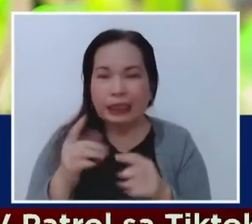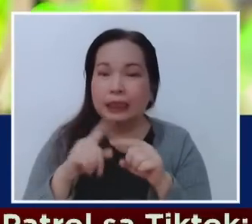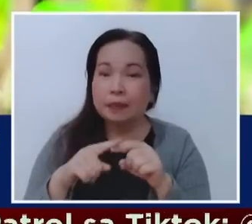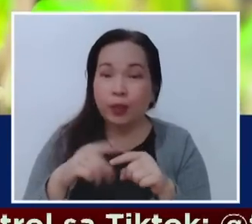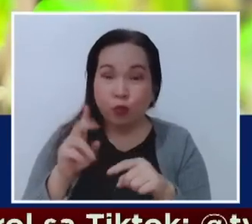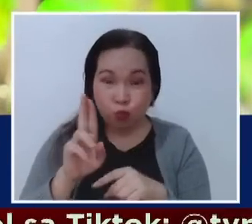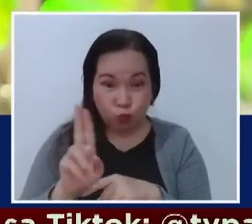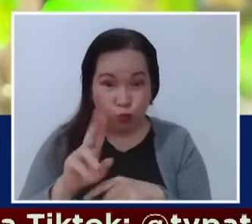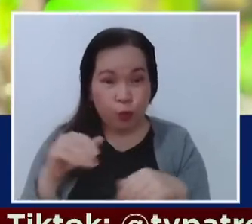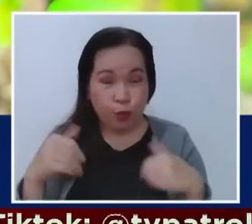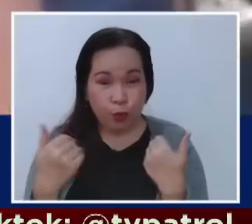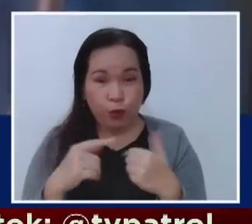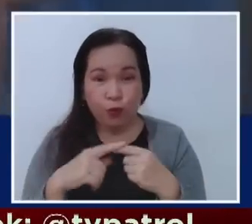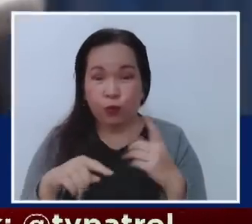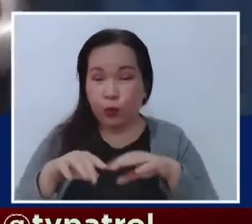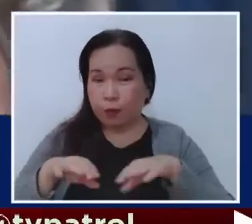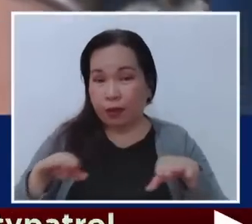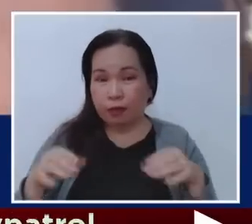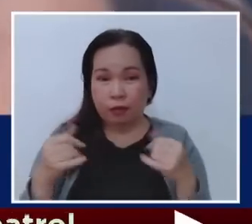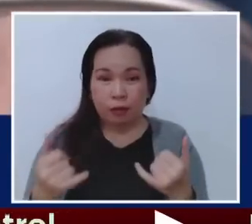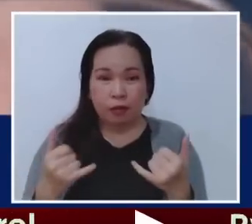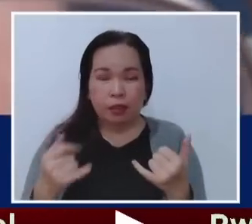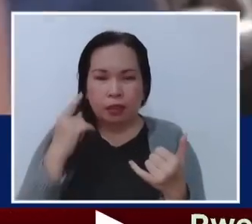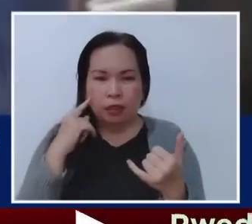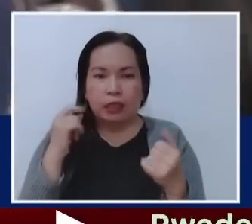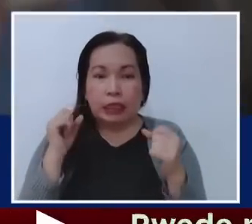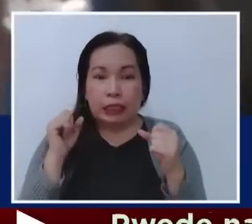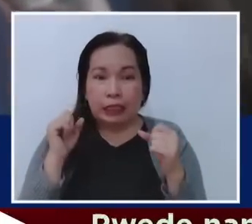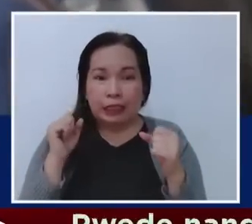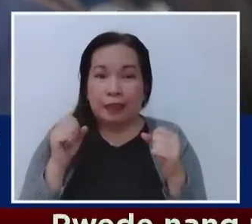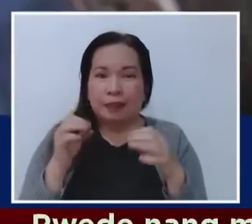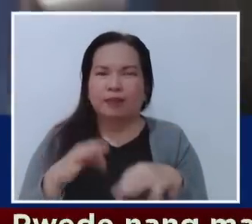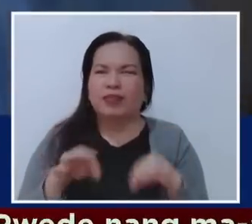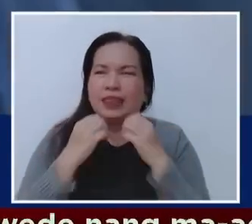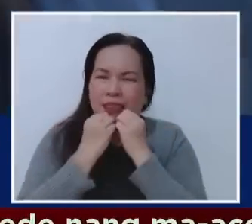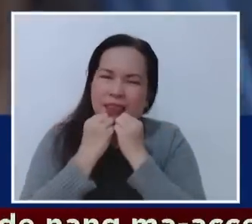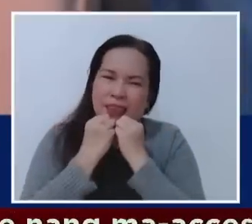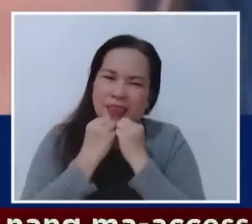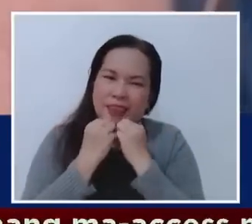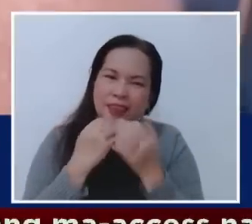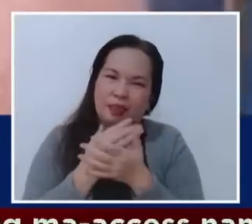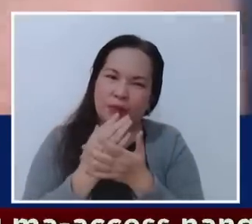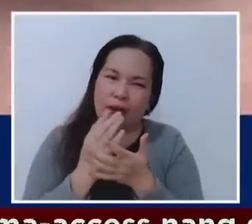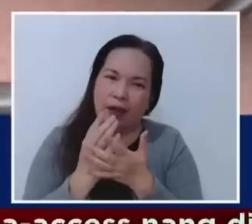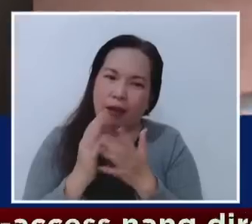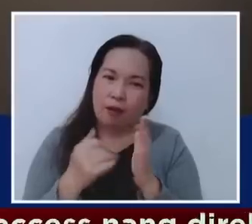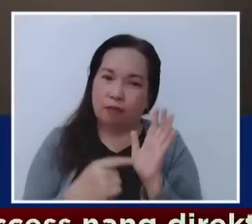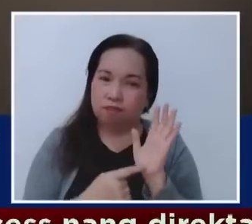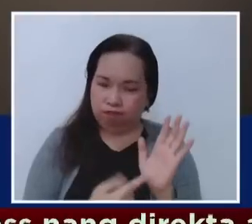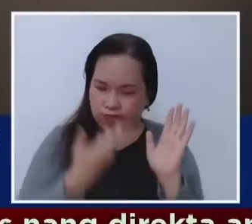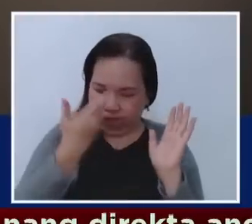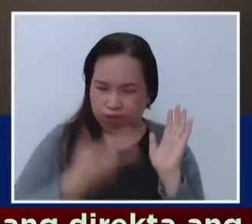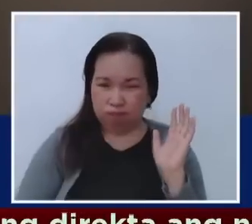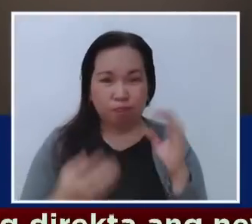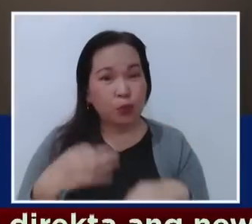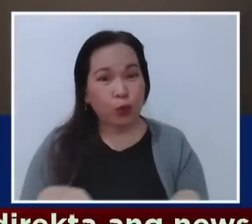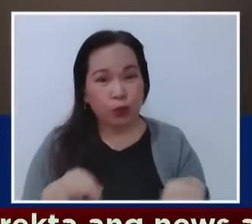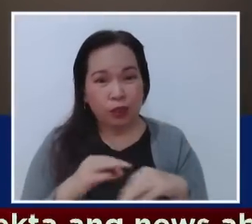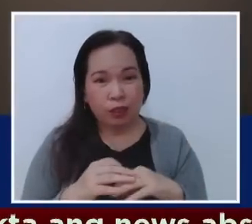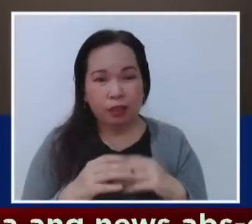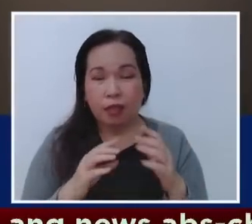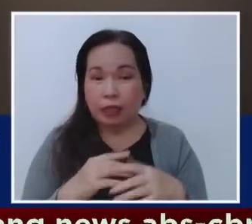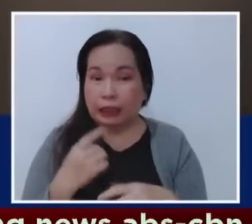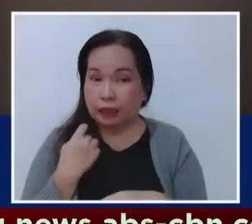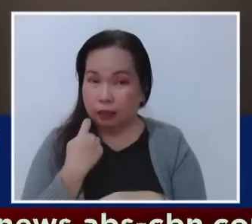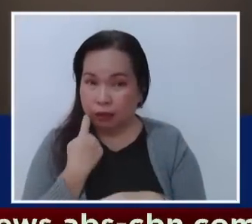Sa kabataan po ngayon, mahalaga na po ang kung paano mo po pinapakita yung sarili. Kamakailan lang,